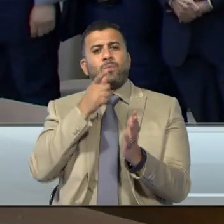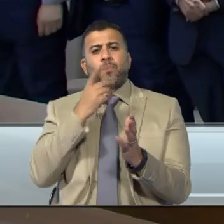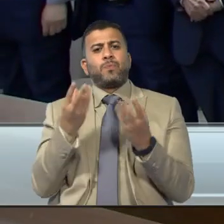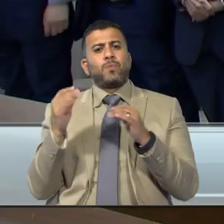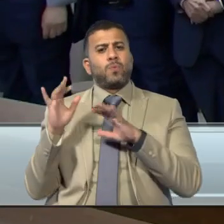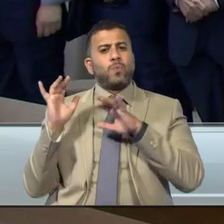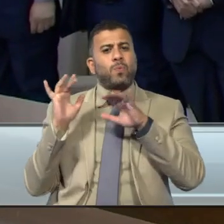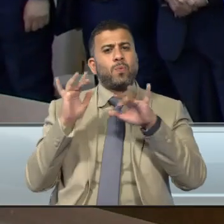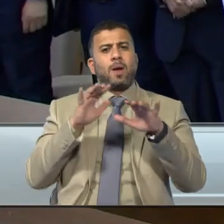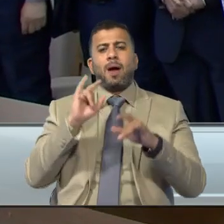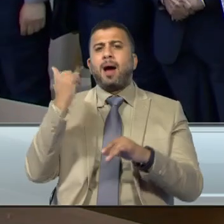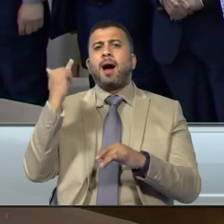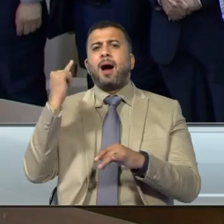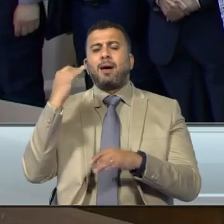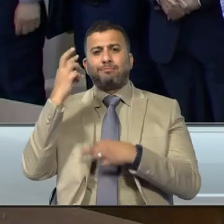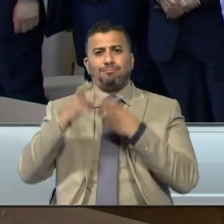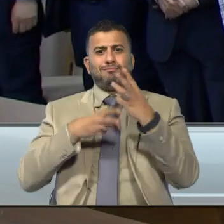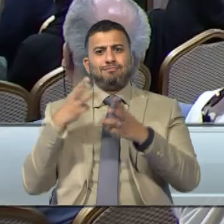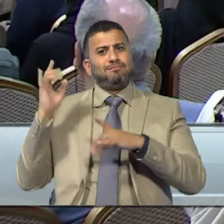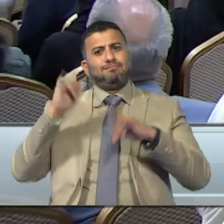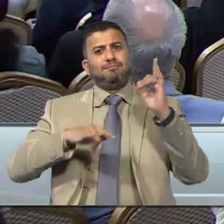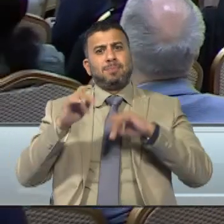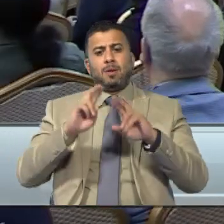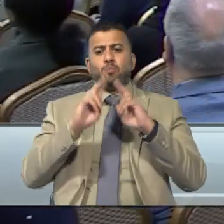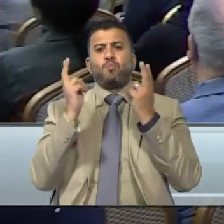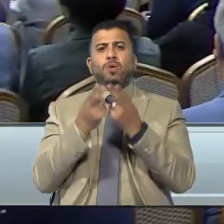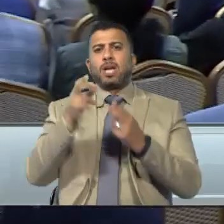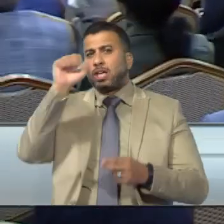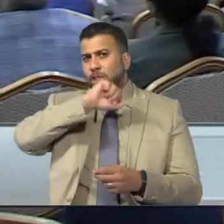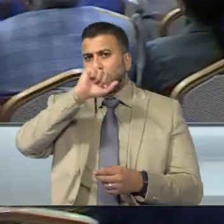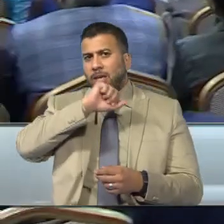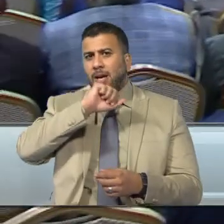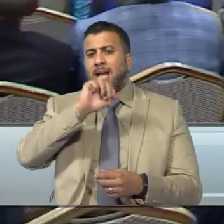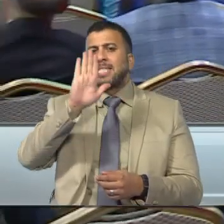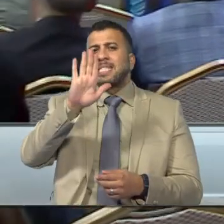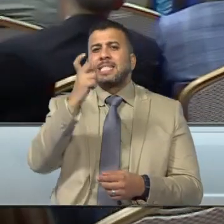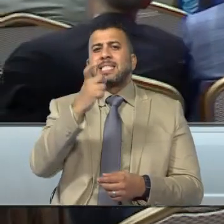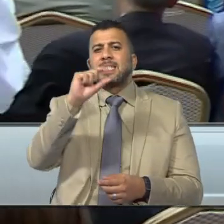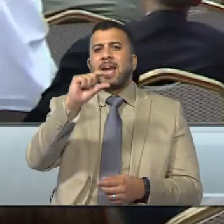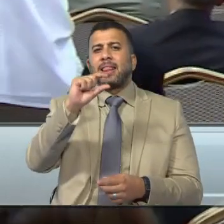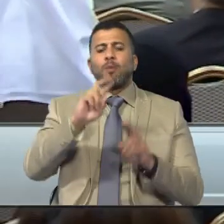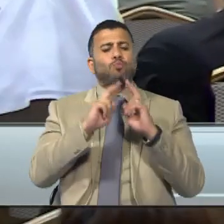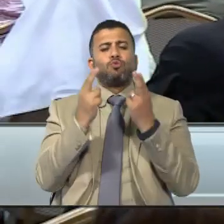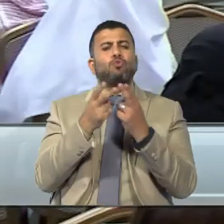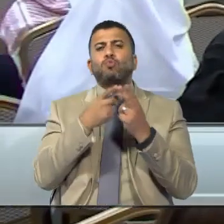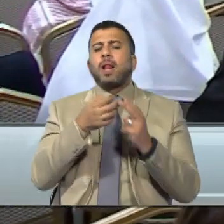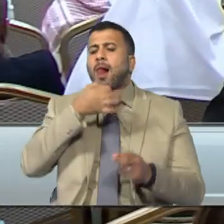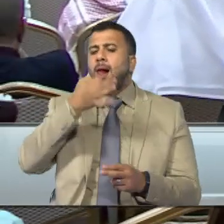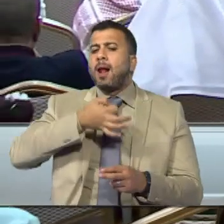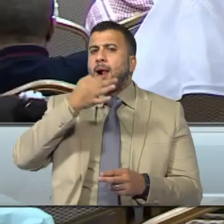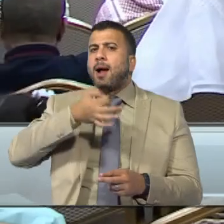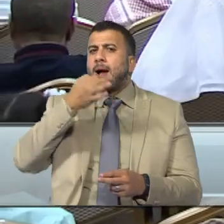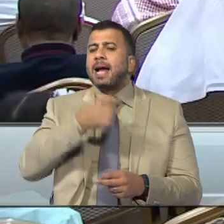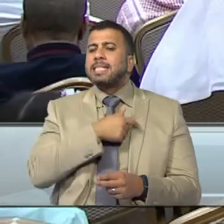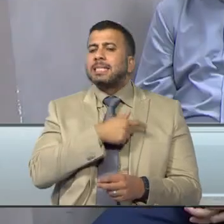من العواصم العربية، وهو ملتقى الشارقة للسرد الذي انطلقت فعاليات دورته